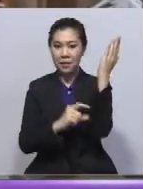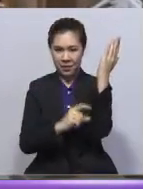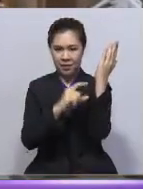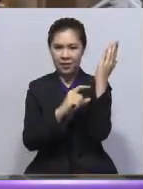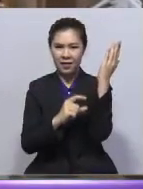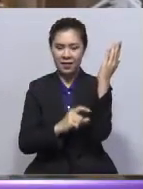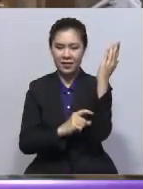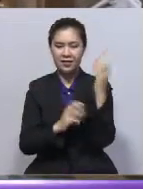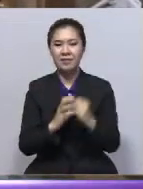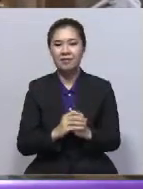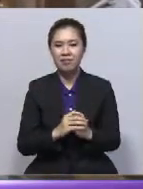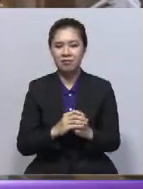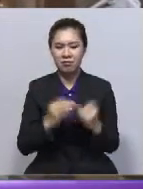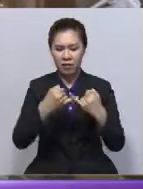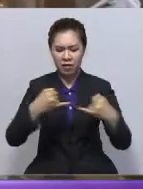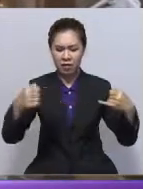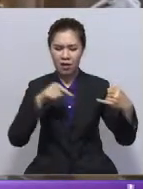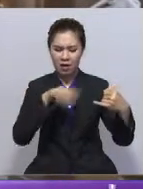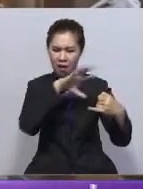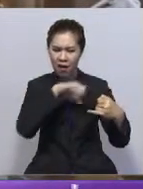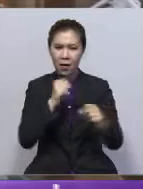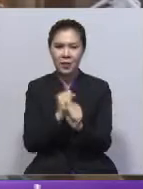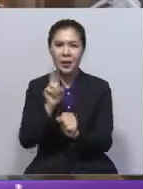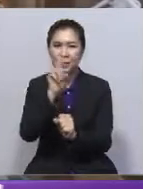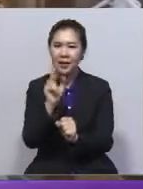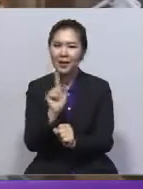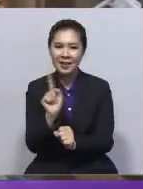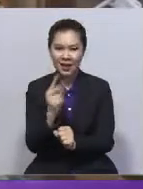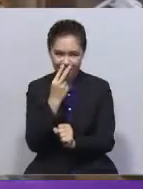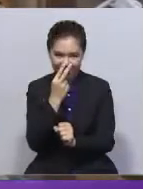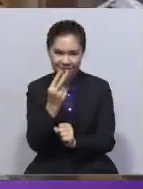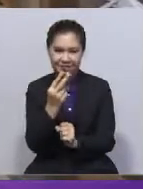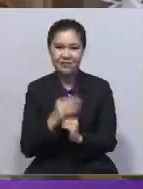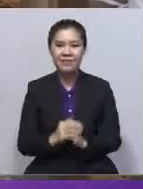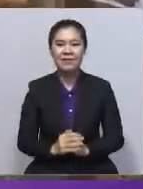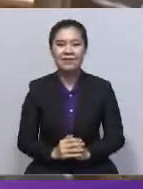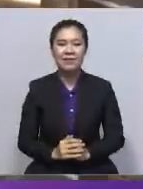ผ่เส้นเล็กๆนี้จะใช้ไปทำอะไรนั้นตามดิฉันมาเลยค่ะ